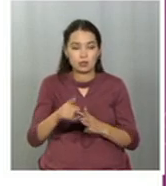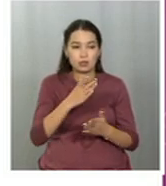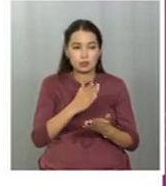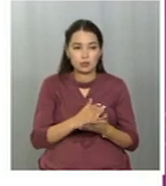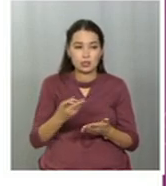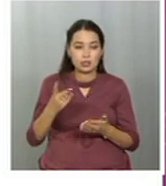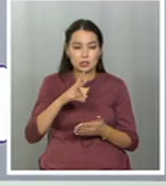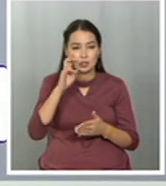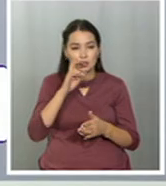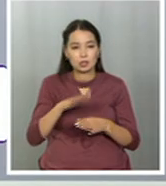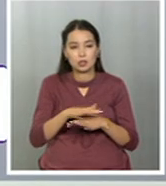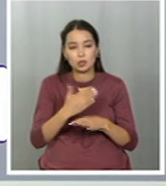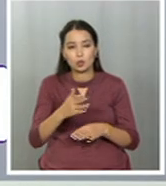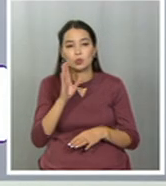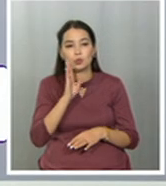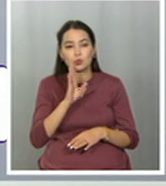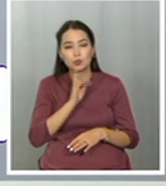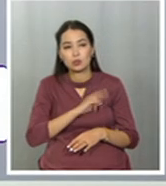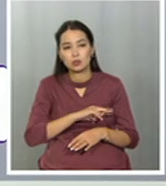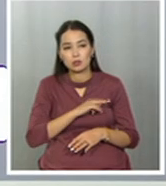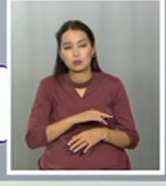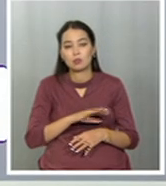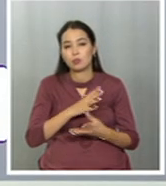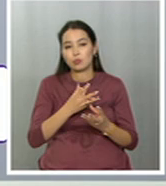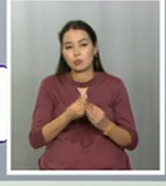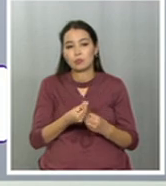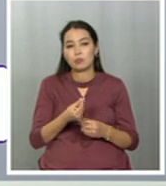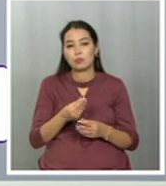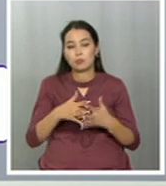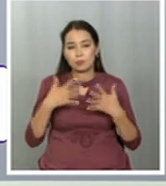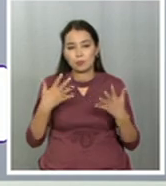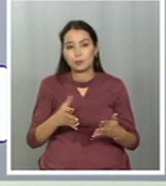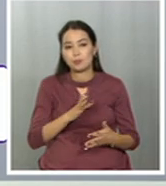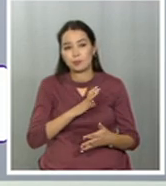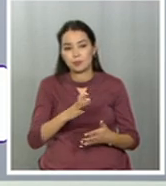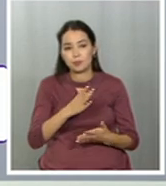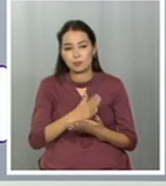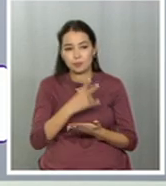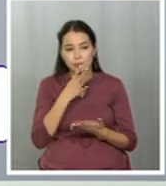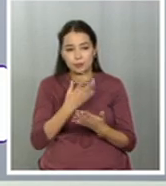мемлекеттің су ресурстарына өте бай екендігін көрсетеді.